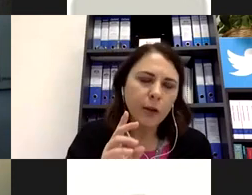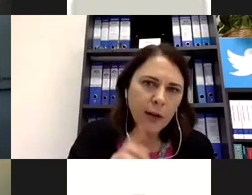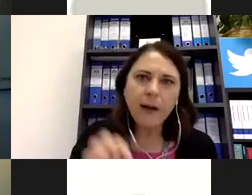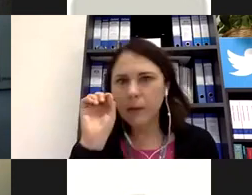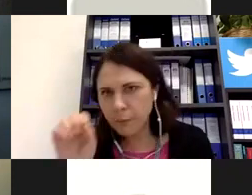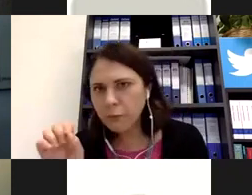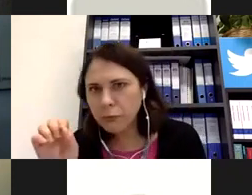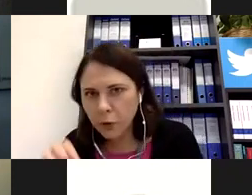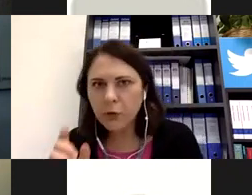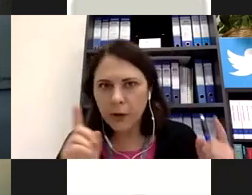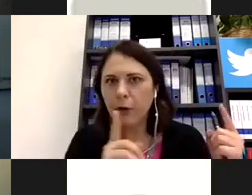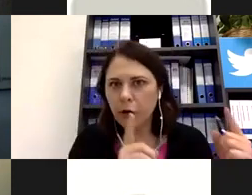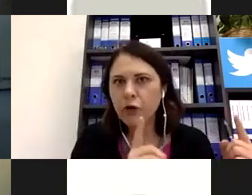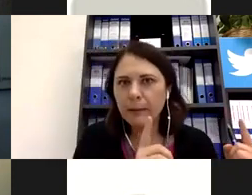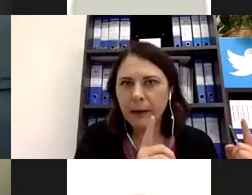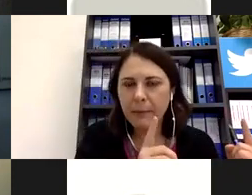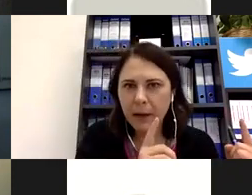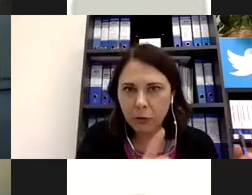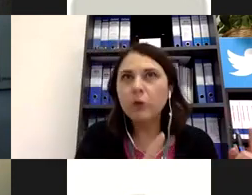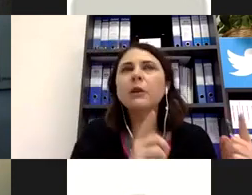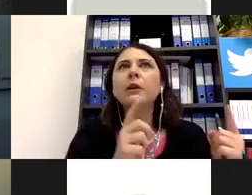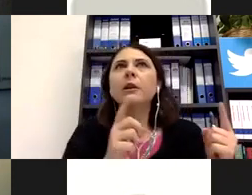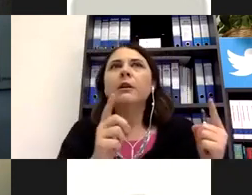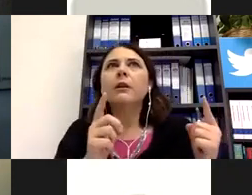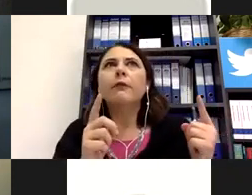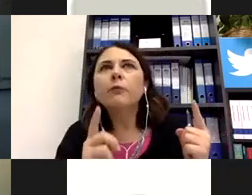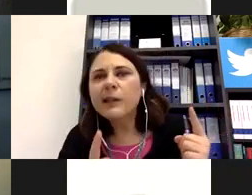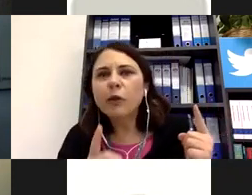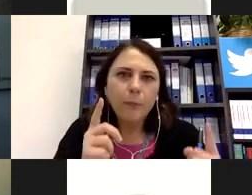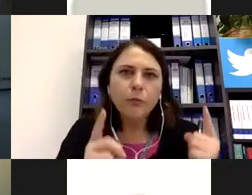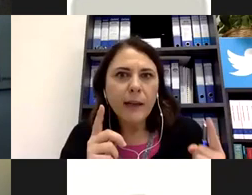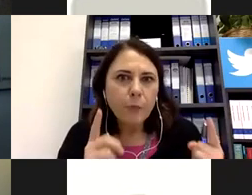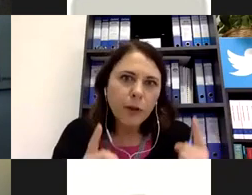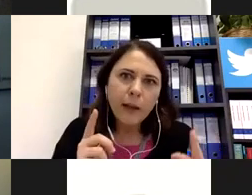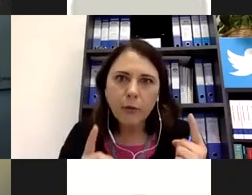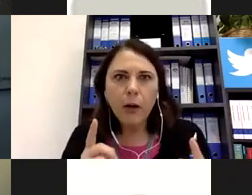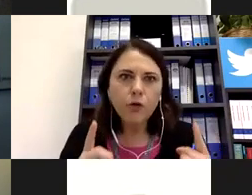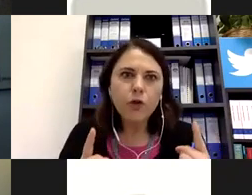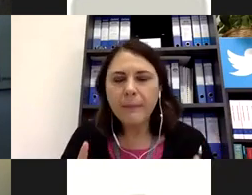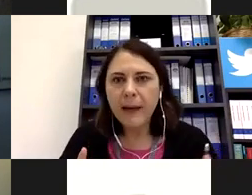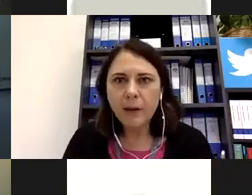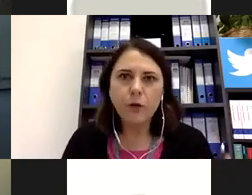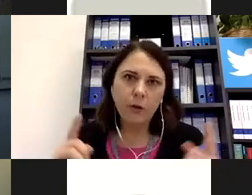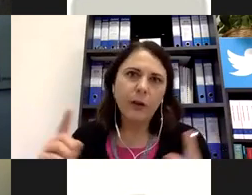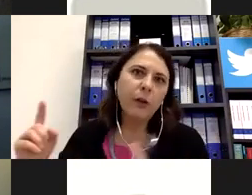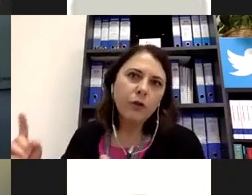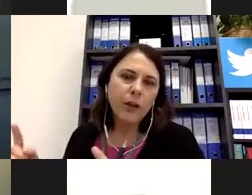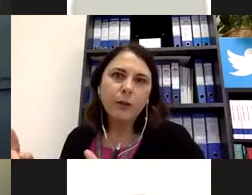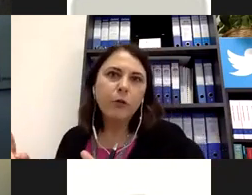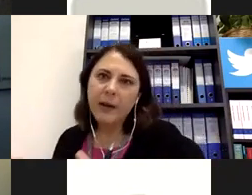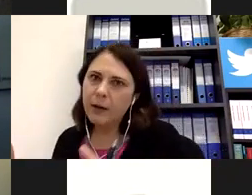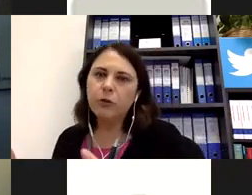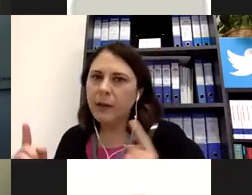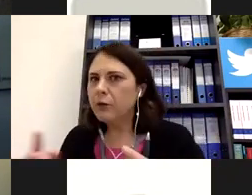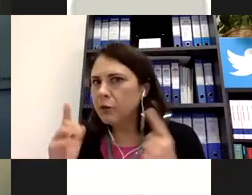funziona punto in una logica di breve periodo funziona puntini puntini in una logica di medio in una logica